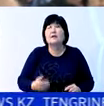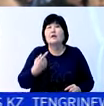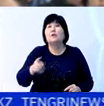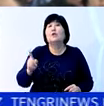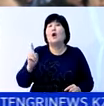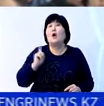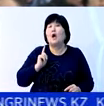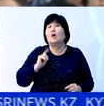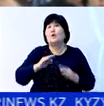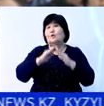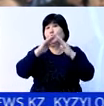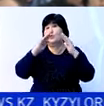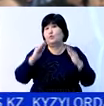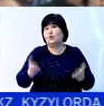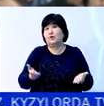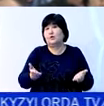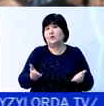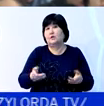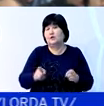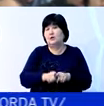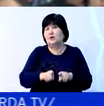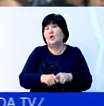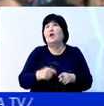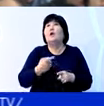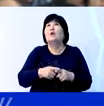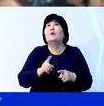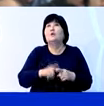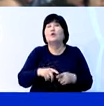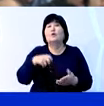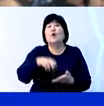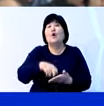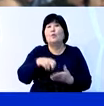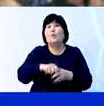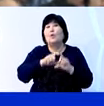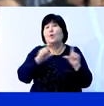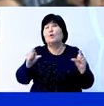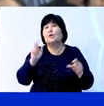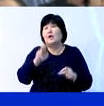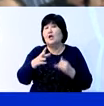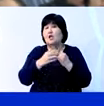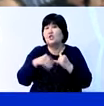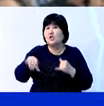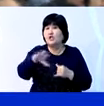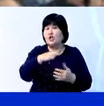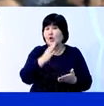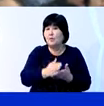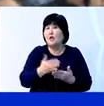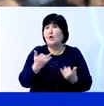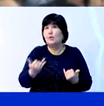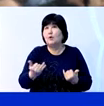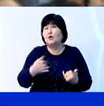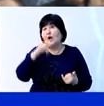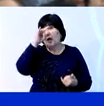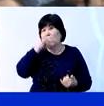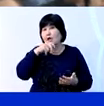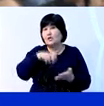ауылдың бүтісінде жыл жерде. Соған поштаға ертеректе бөлінген жерде бар екен ауылда. Мына қазпоштаға